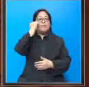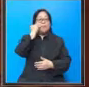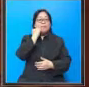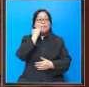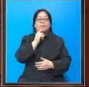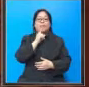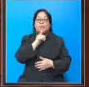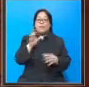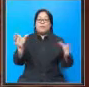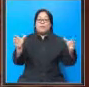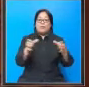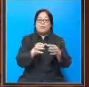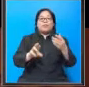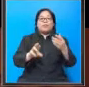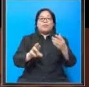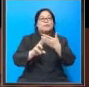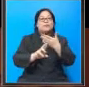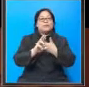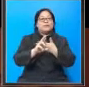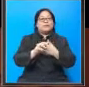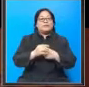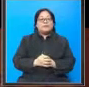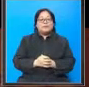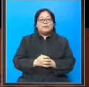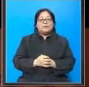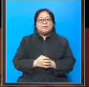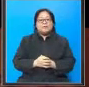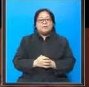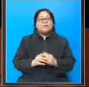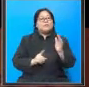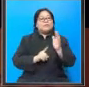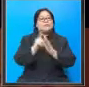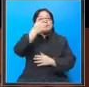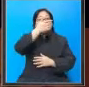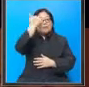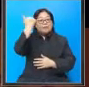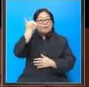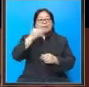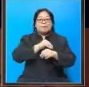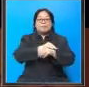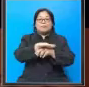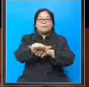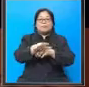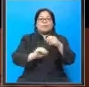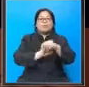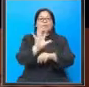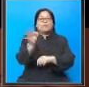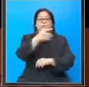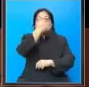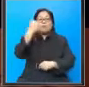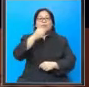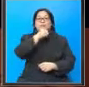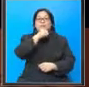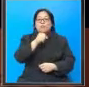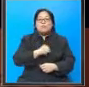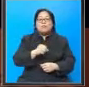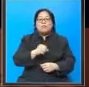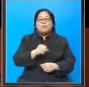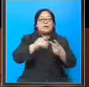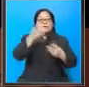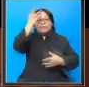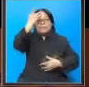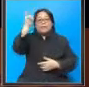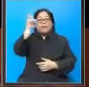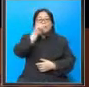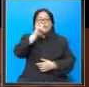emas yang merupakan golongan yang bersiku under Aa tinggi akibat daripada jangkitan combined in karena faktor umur dan